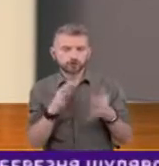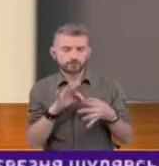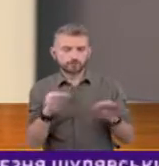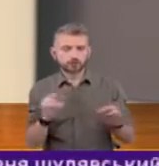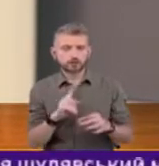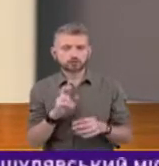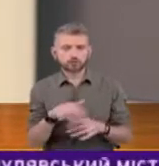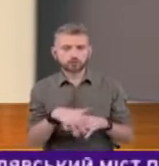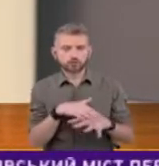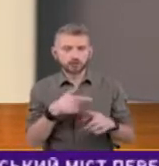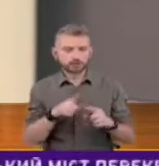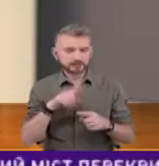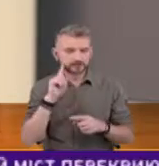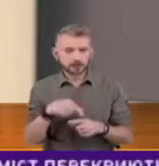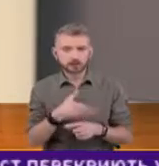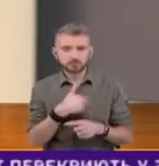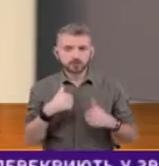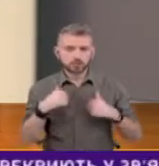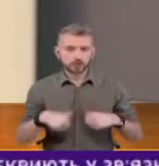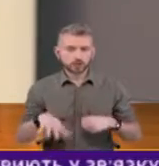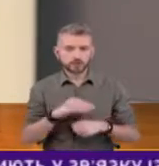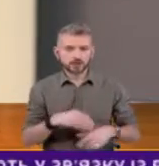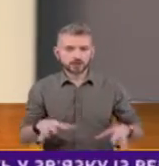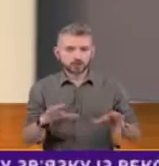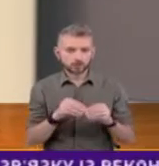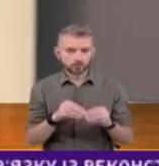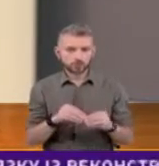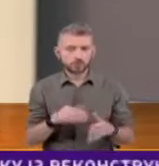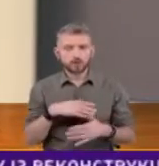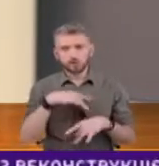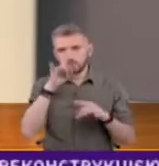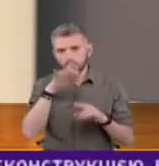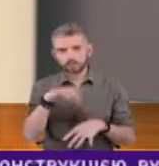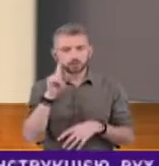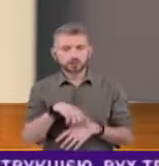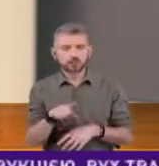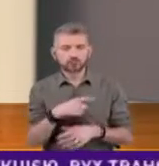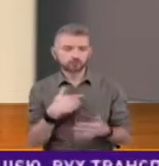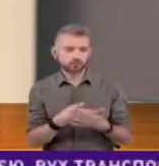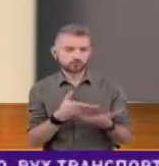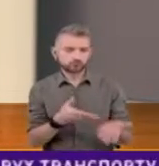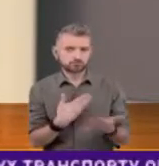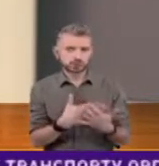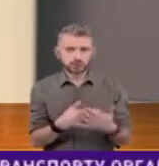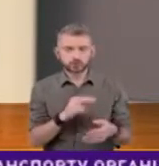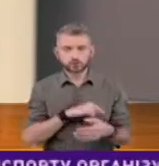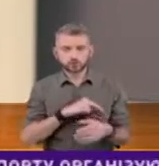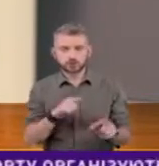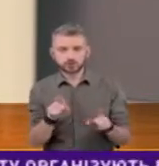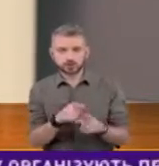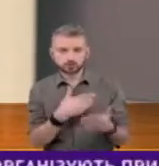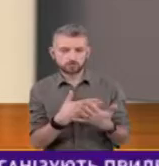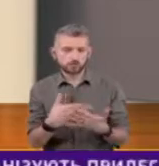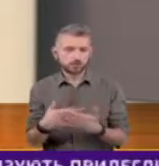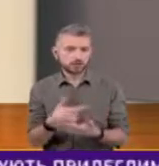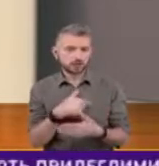того, щоб громада це знала, і ми спокійно всі разом видихнули і знали, що от дивіться, ось такий приклад, ось так це працює, і ми не матимемо